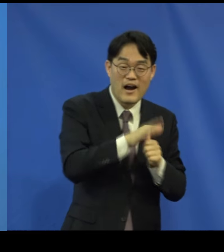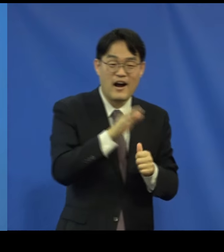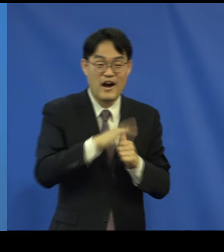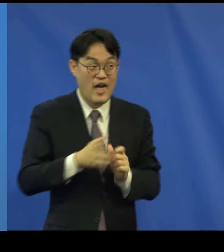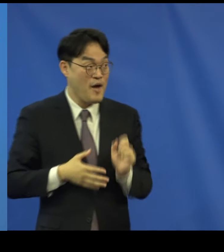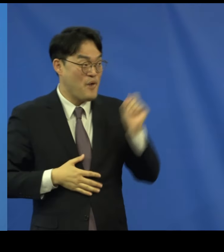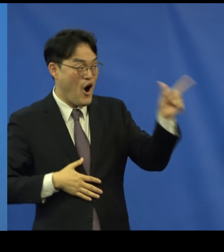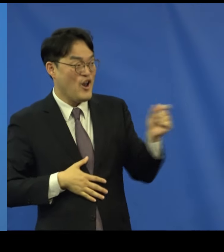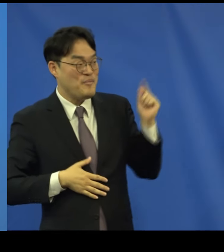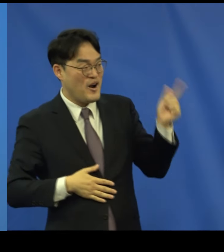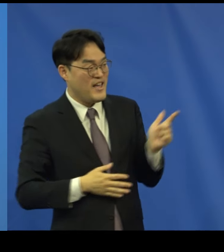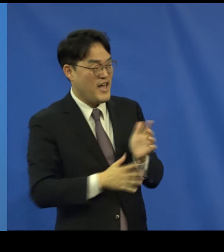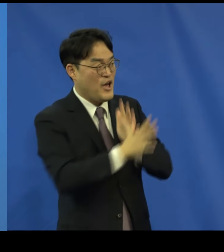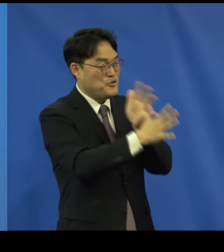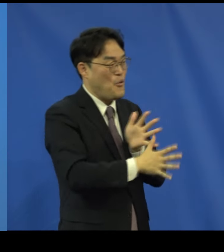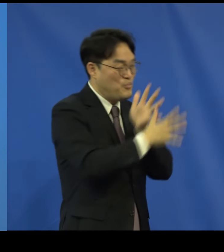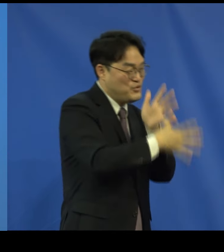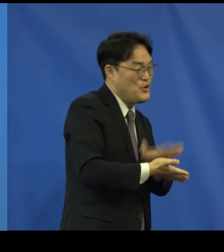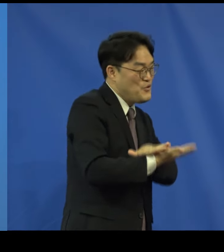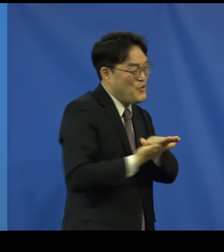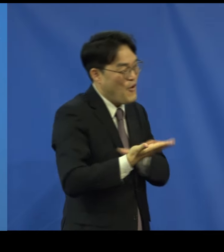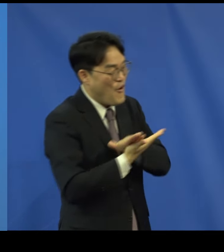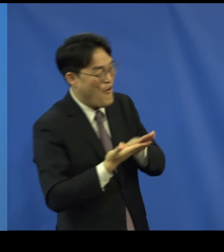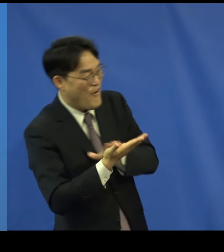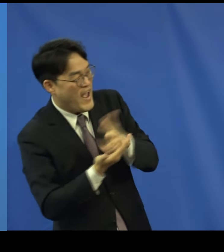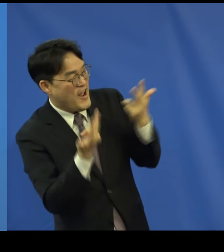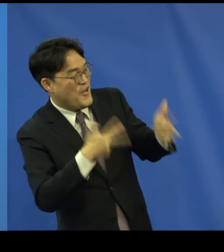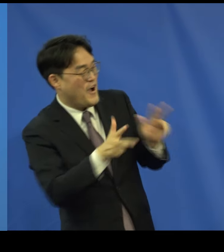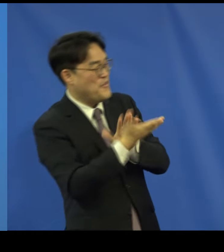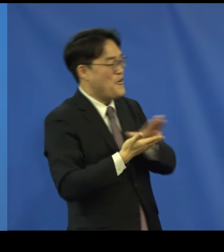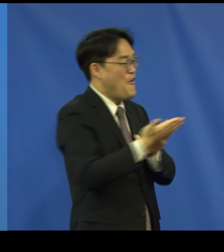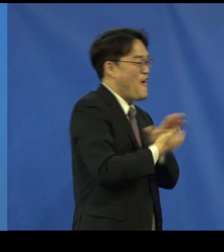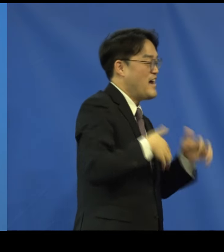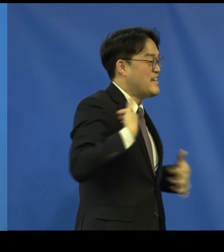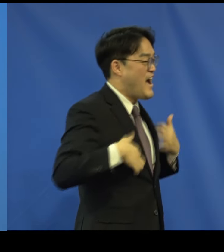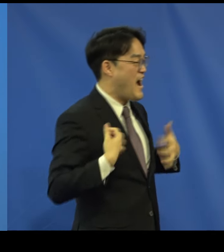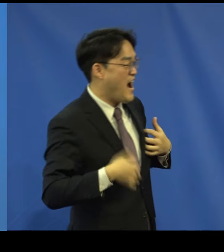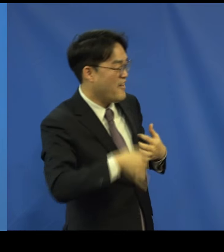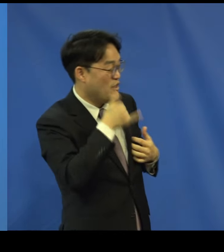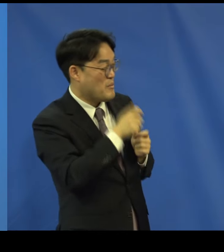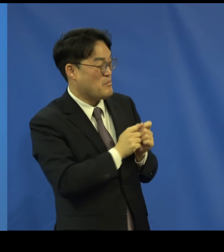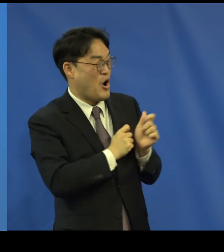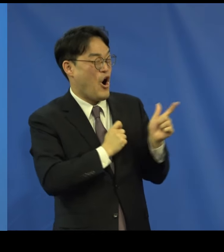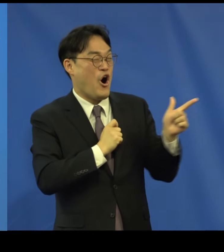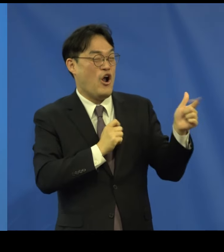놀고 하는데 너무 먼 곳으로 갔어. 그러니까